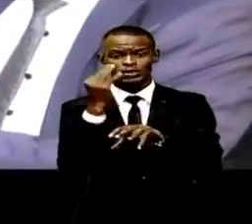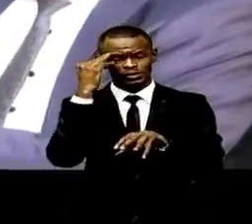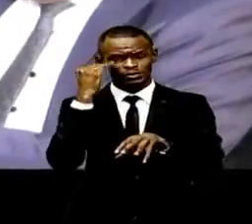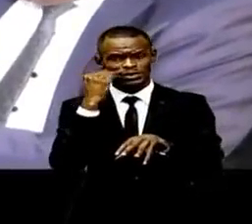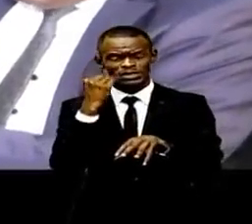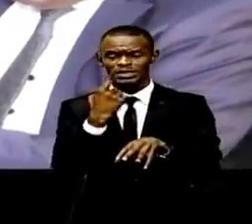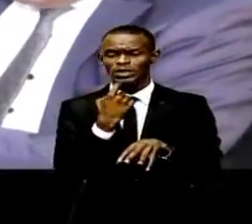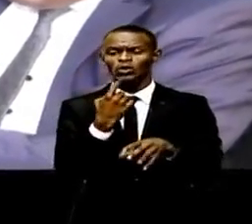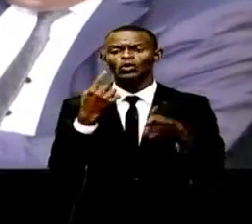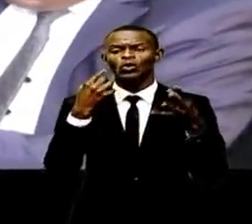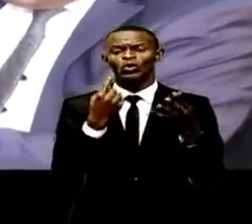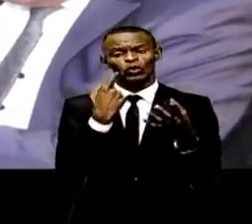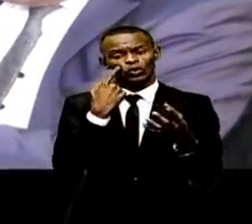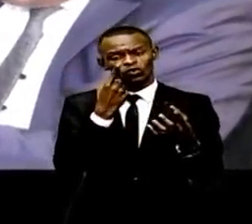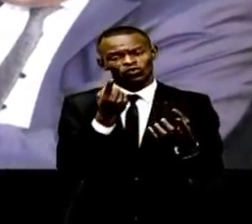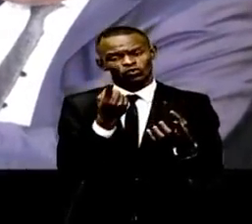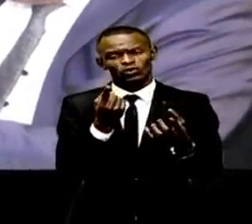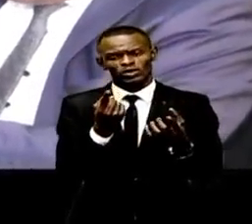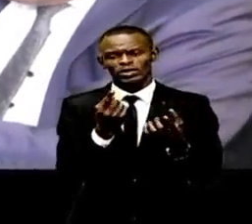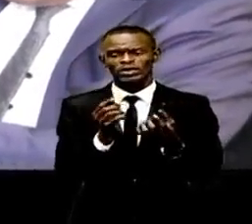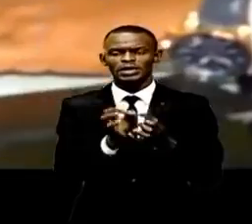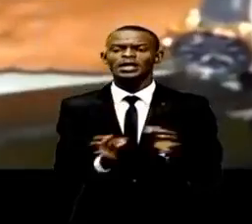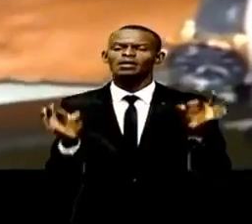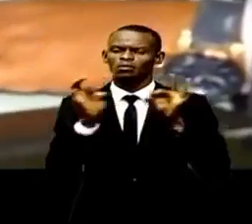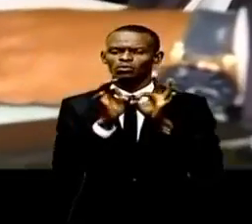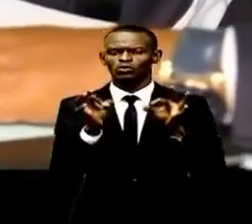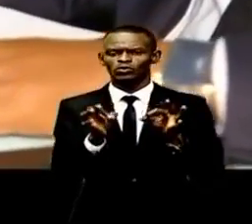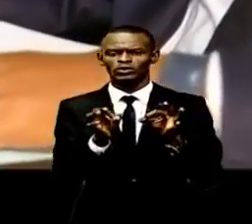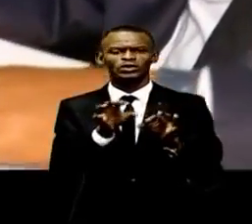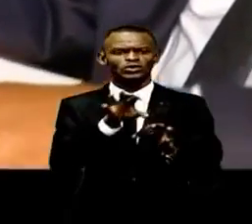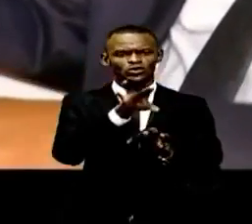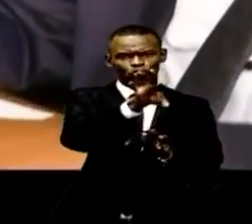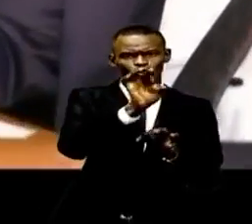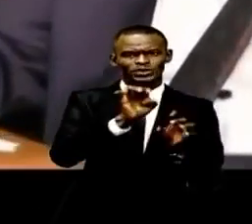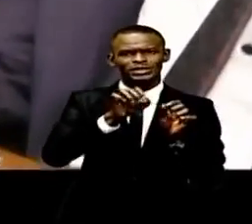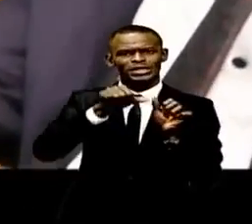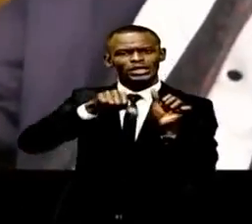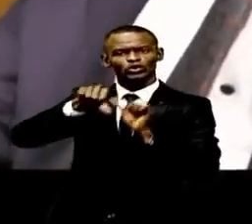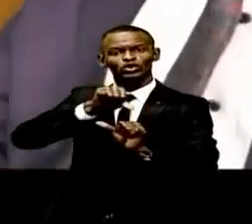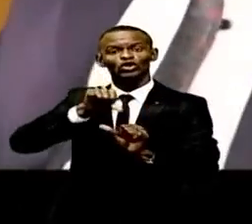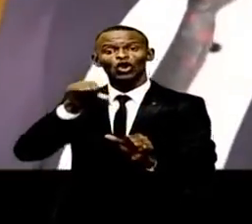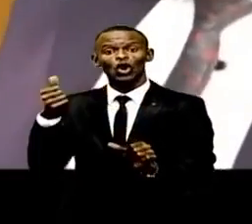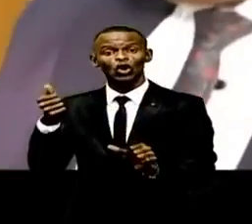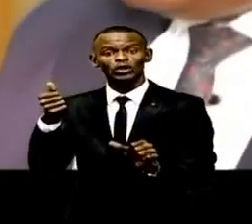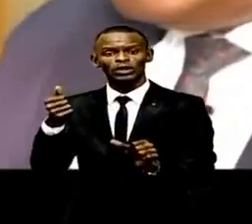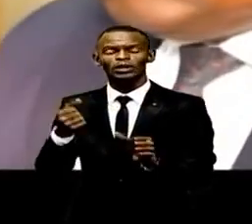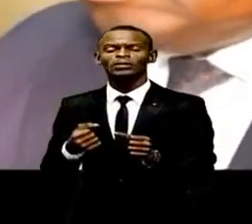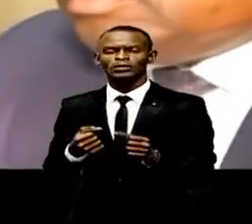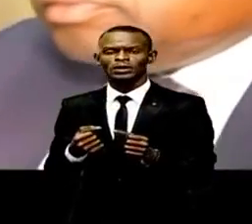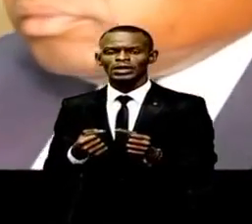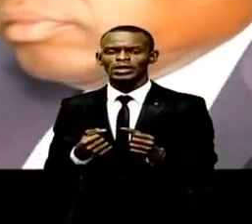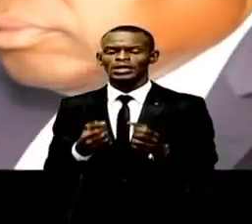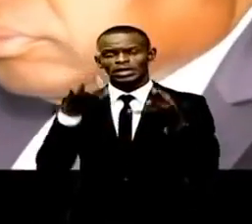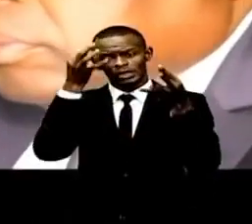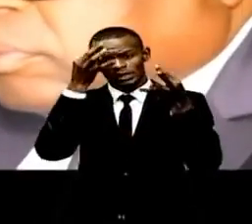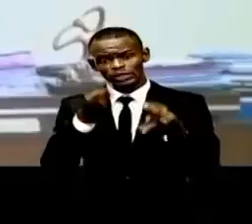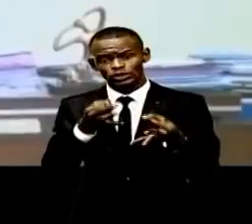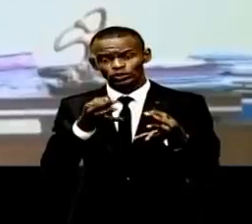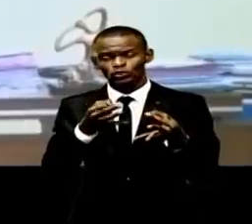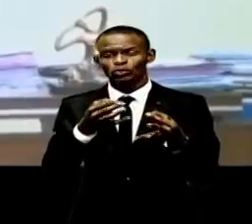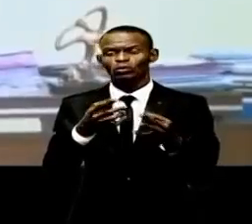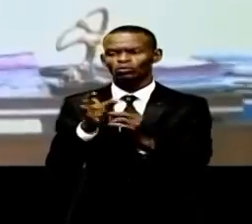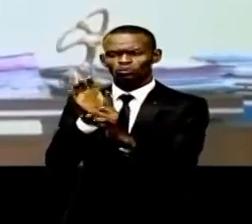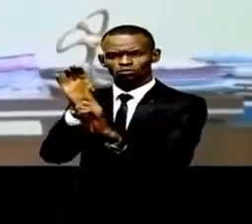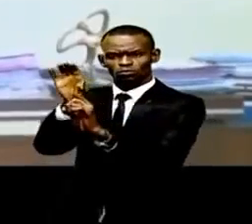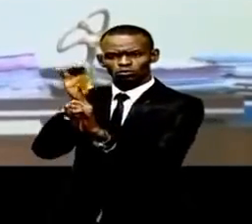la publication immédiate de l'agence fiduciaire relevant du ministère des Finances de la décision d'attribution de marché des